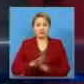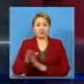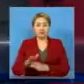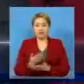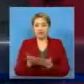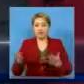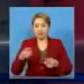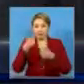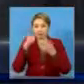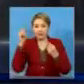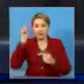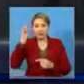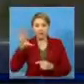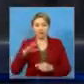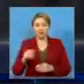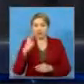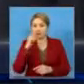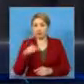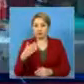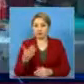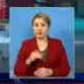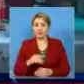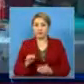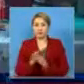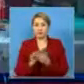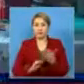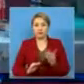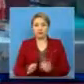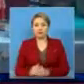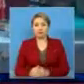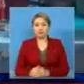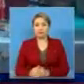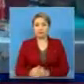ряд популярных номеров из своего репертуара.